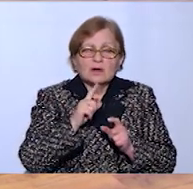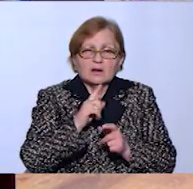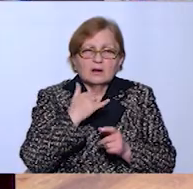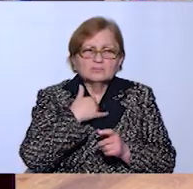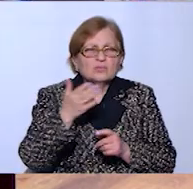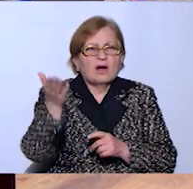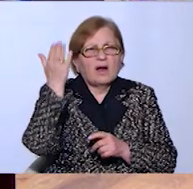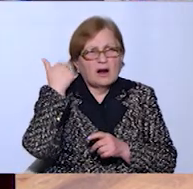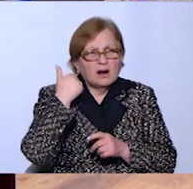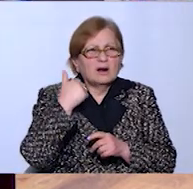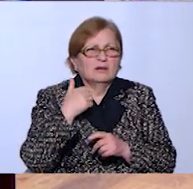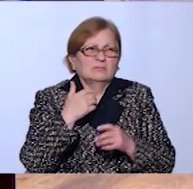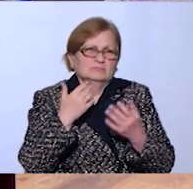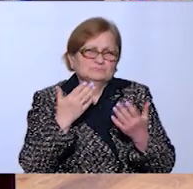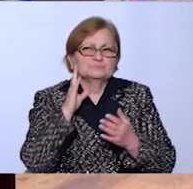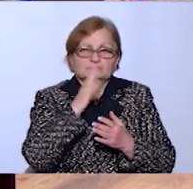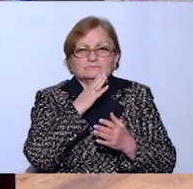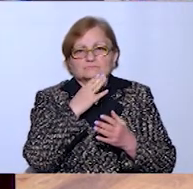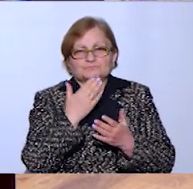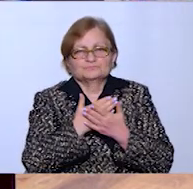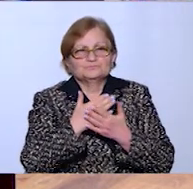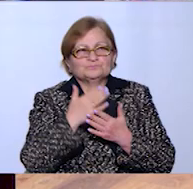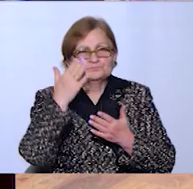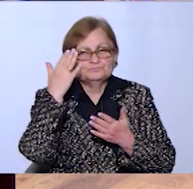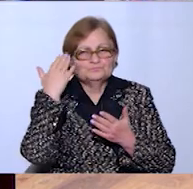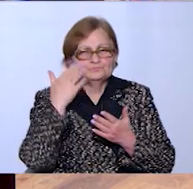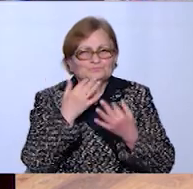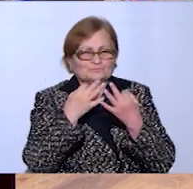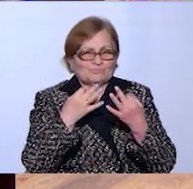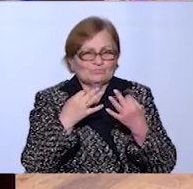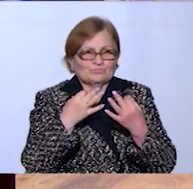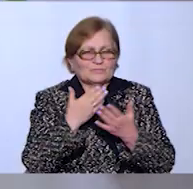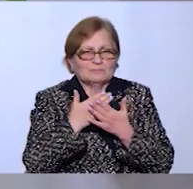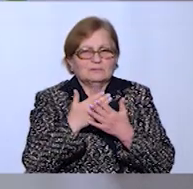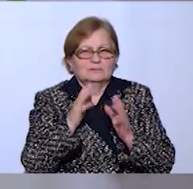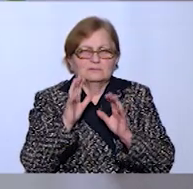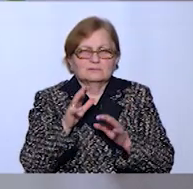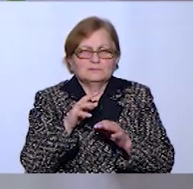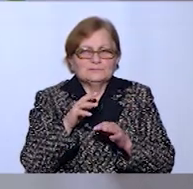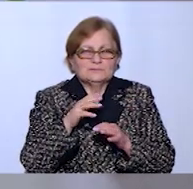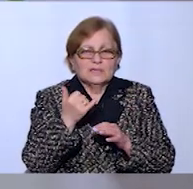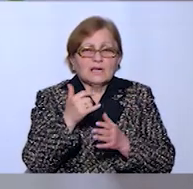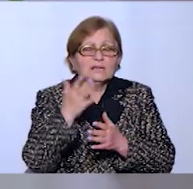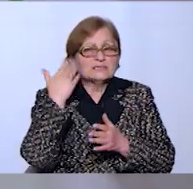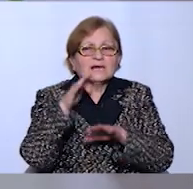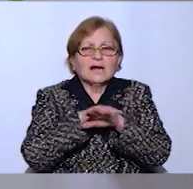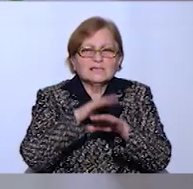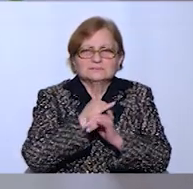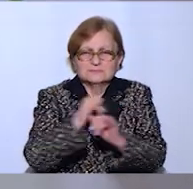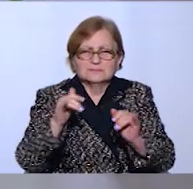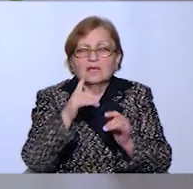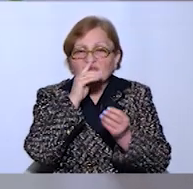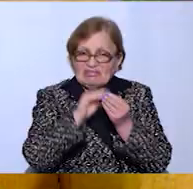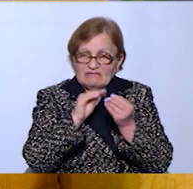ფიზიკურ სივრცეში, რომელიც პირველ რიგში აუცილებლად გულისხმობს ფსიქოლოგიური უსაფრთხოების შენარჩუნებას. ეს არის